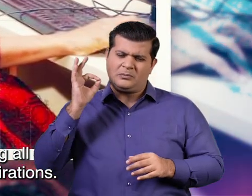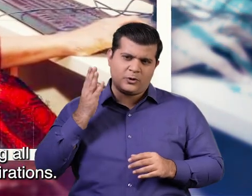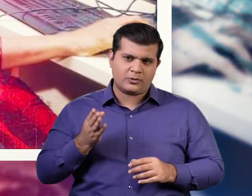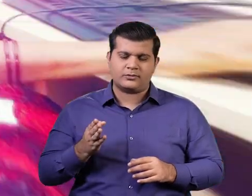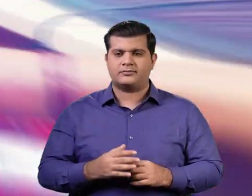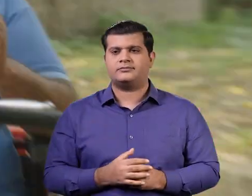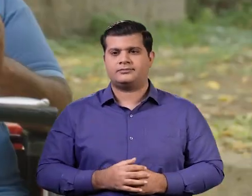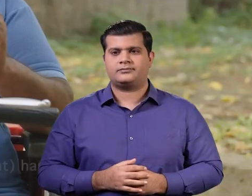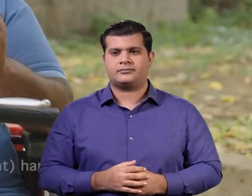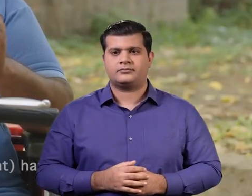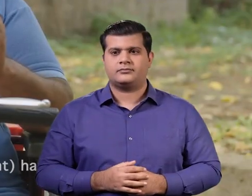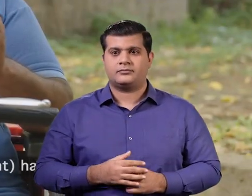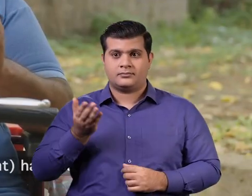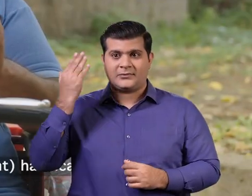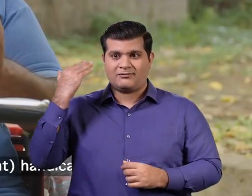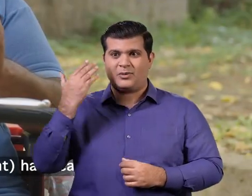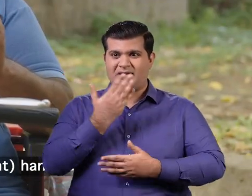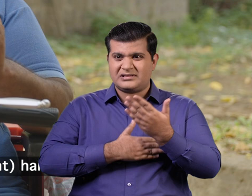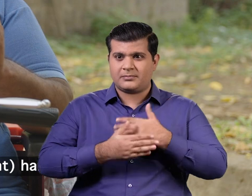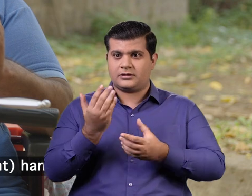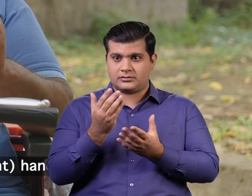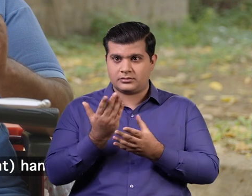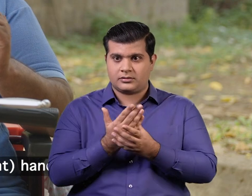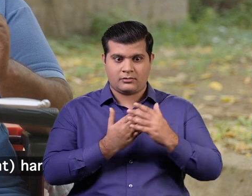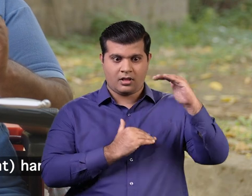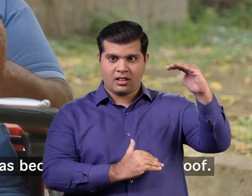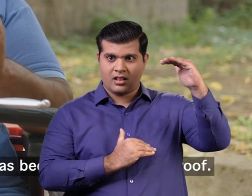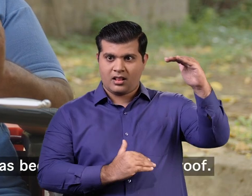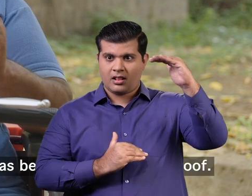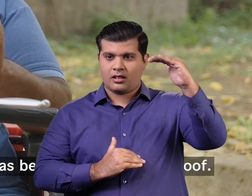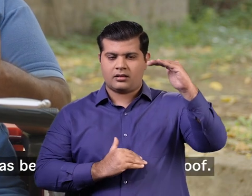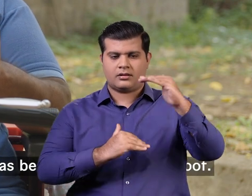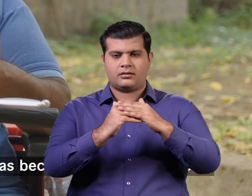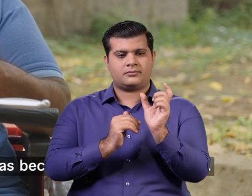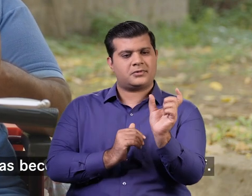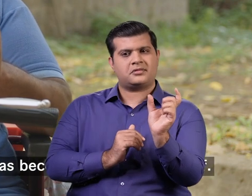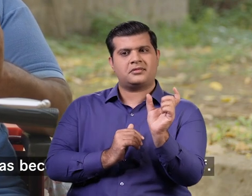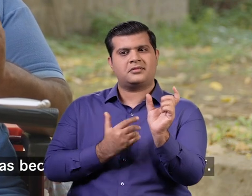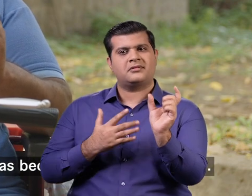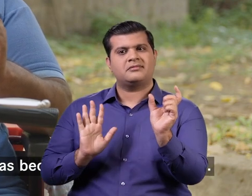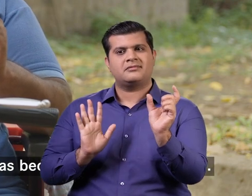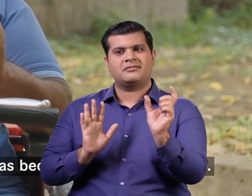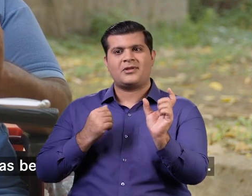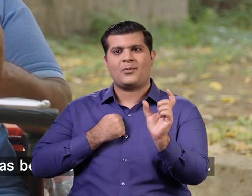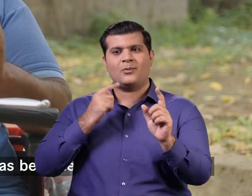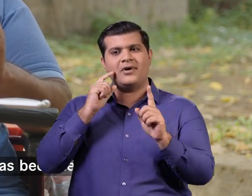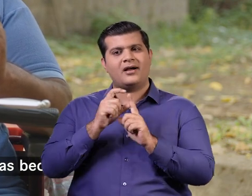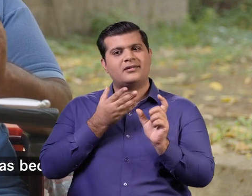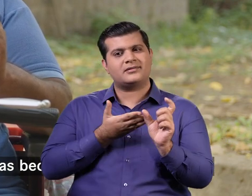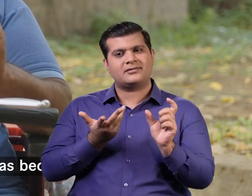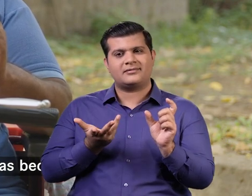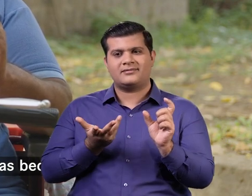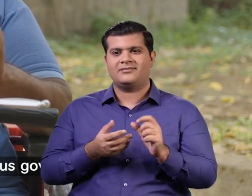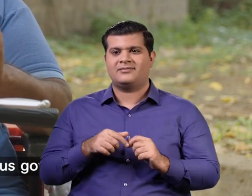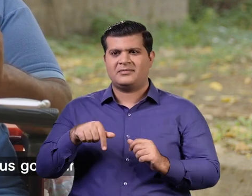बड़ा हाथ है जैसे पहले हम हैंडीकैप सर्टिफिकेट लेकर चलते थे बहुत बड़ा था लेकिन अब छोटा सा कार्ड आ गया हमारे पास ये हमारी एक पहचान हो